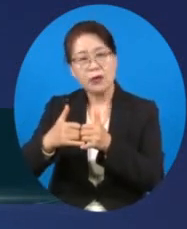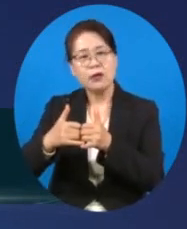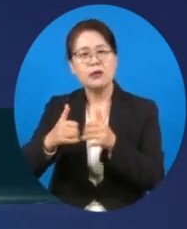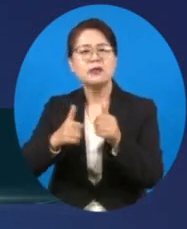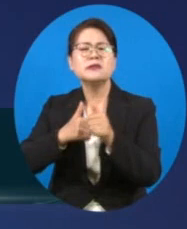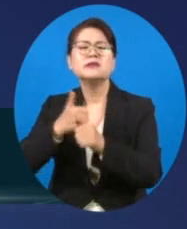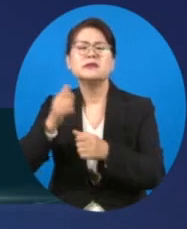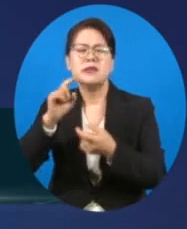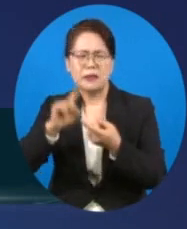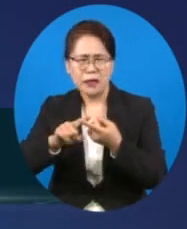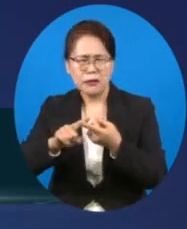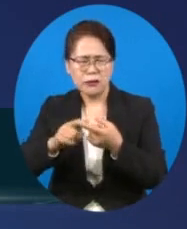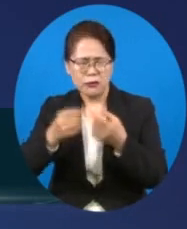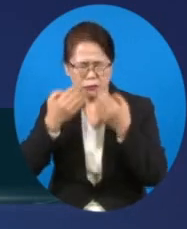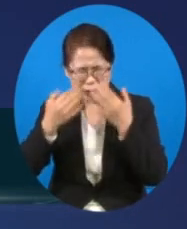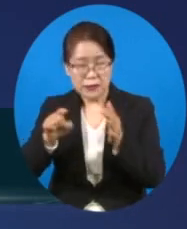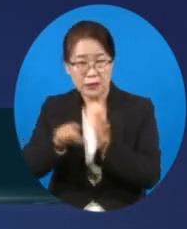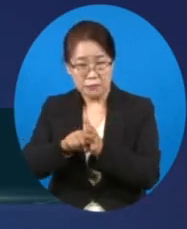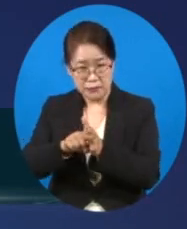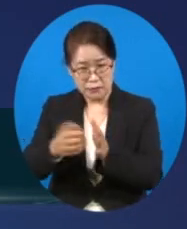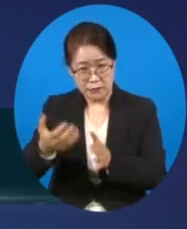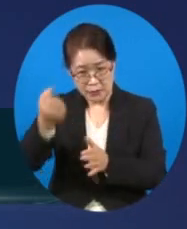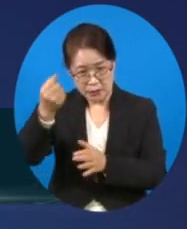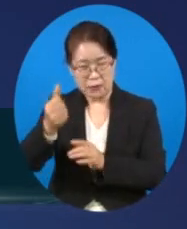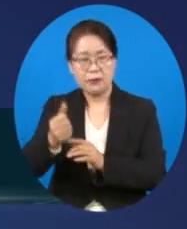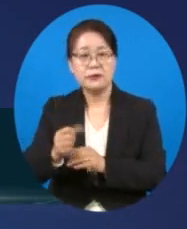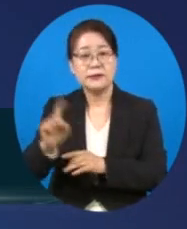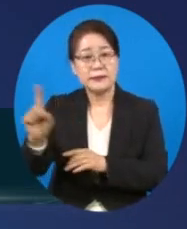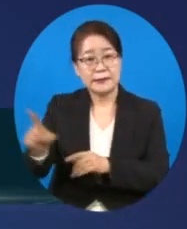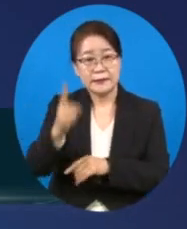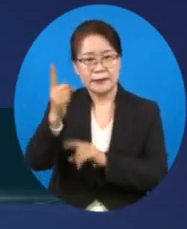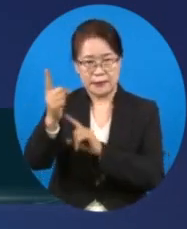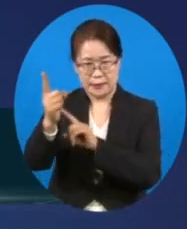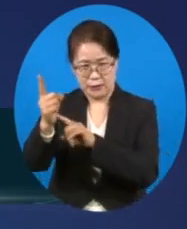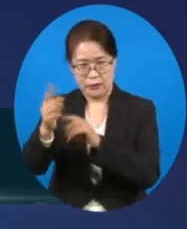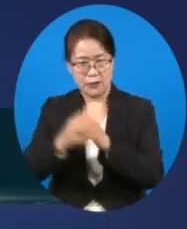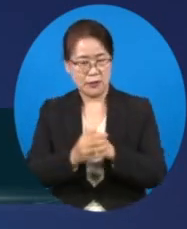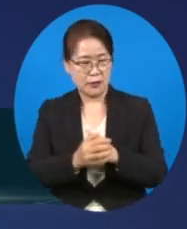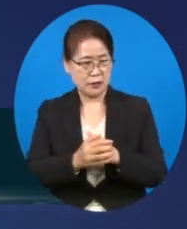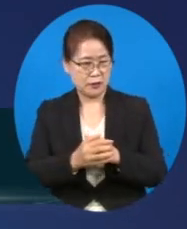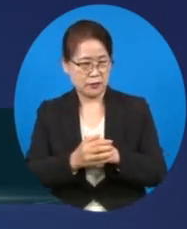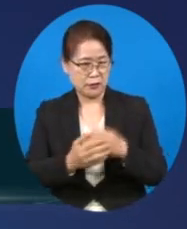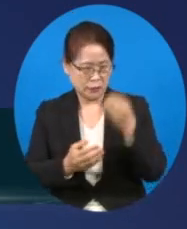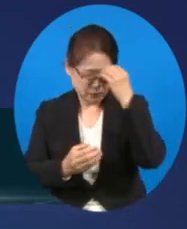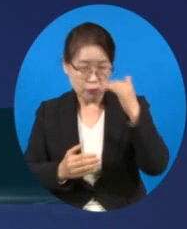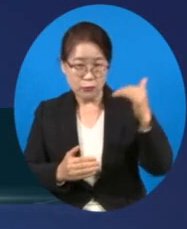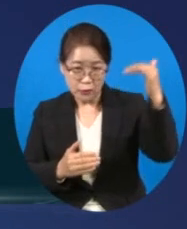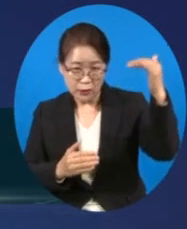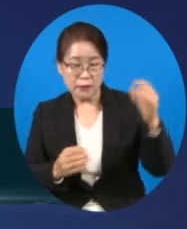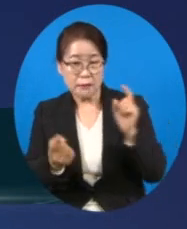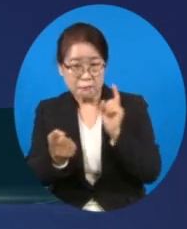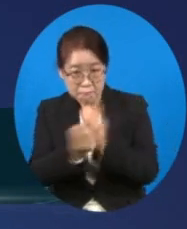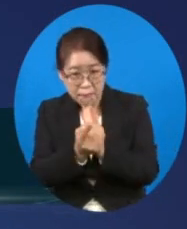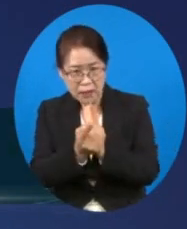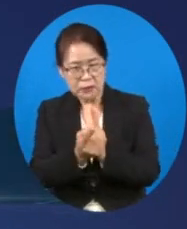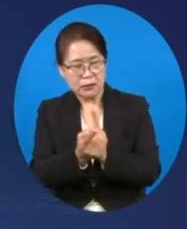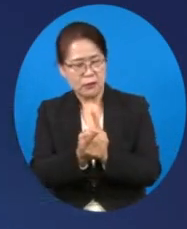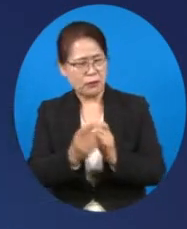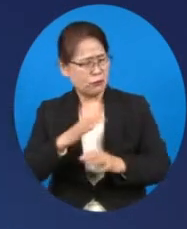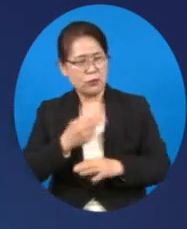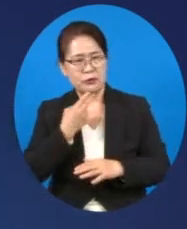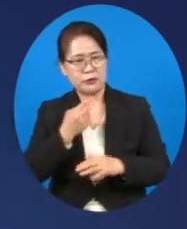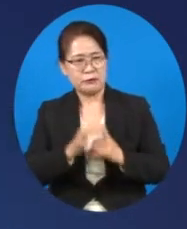싸움의 승리에 대한 확신이 있었단 말이에요이 확신이 있었기 때문에 골리앗을 만났을 때도 두려워하지 않고 당당히 돌진할 수